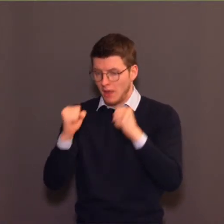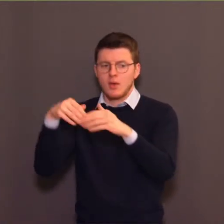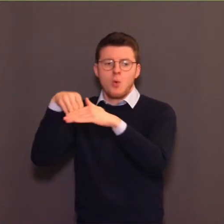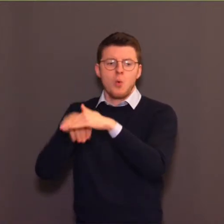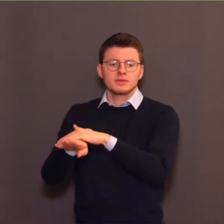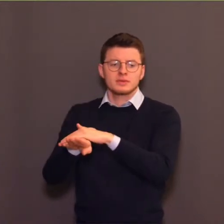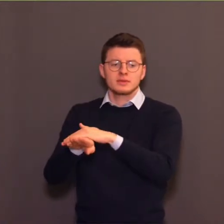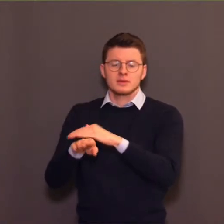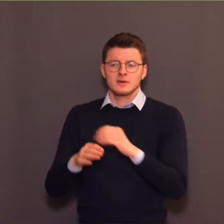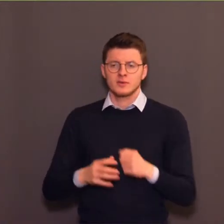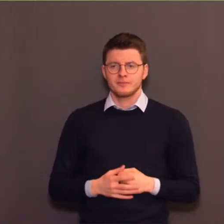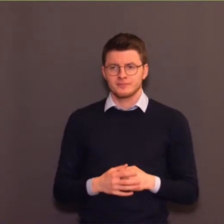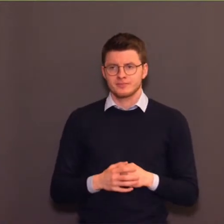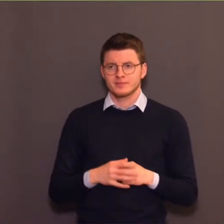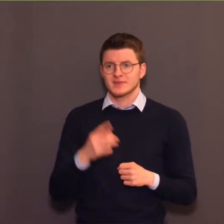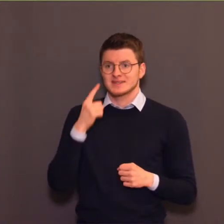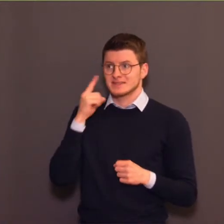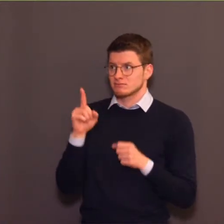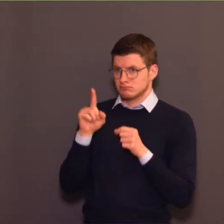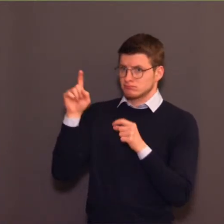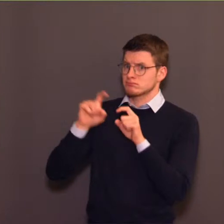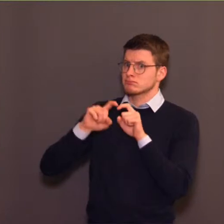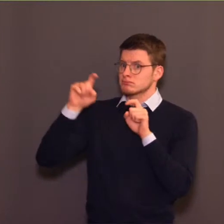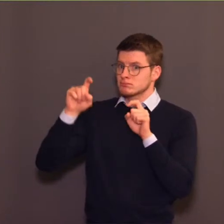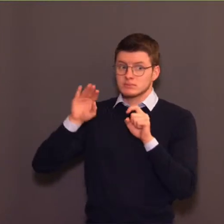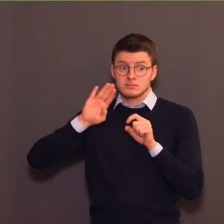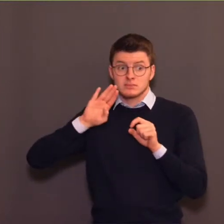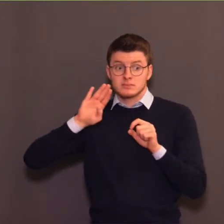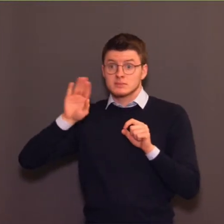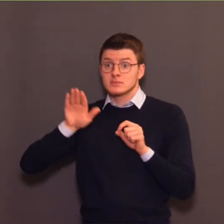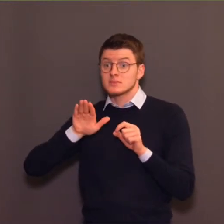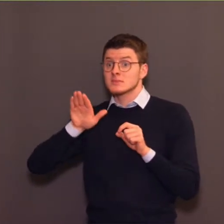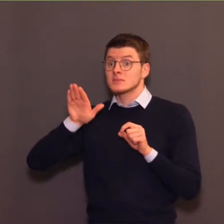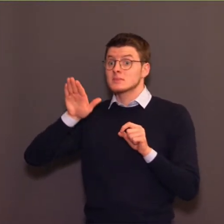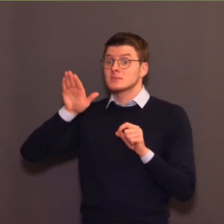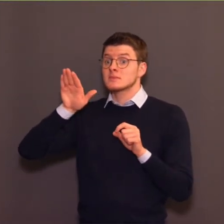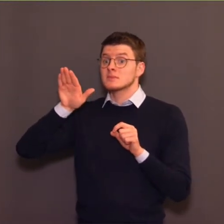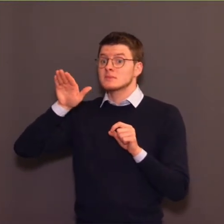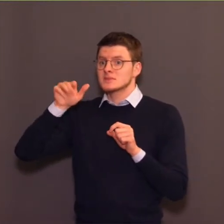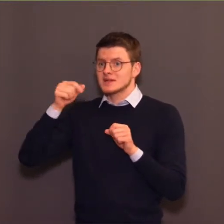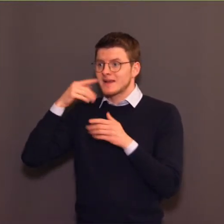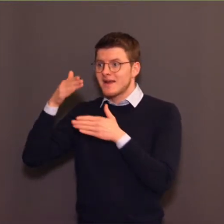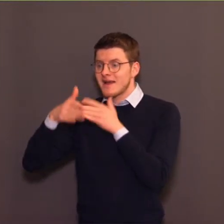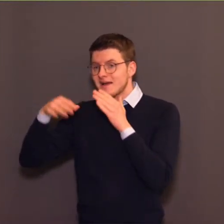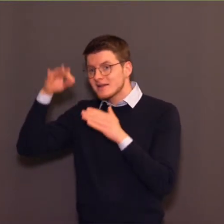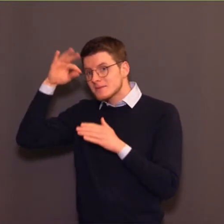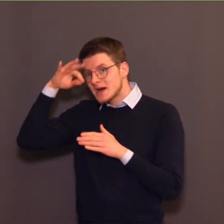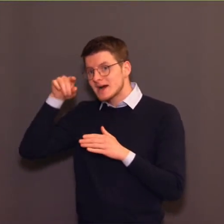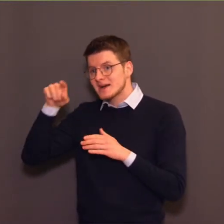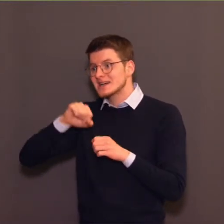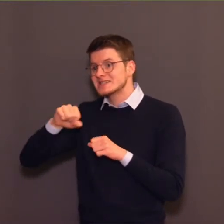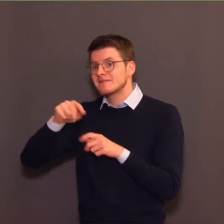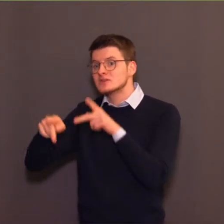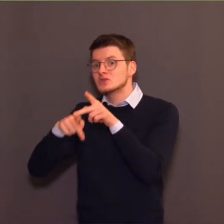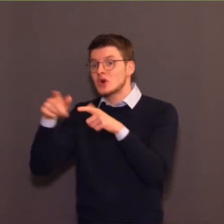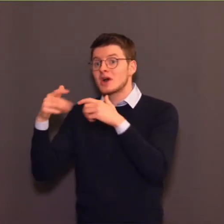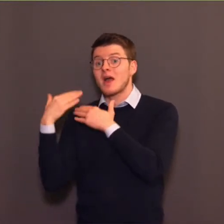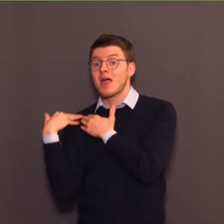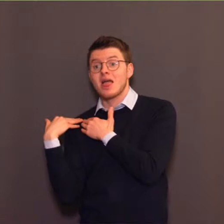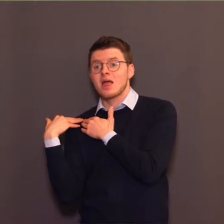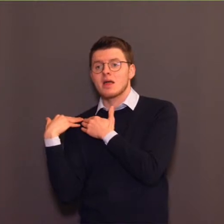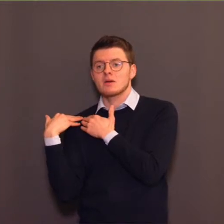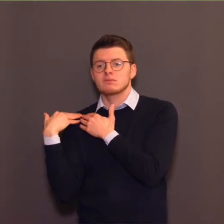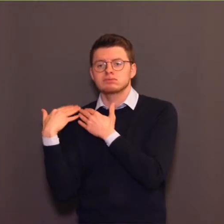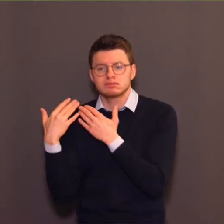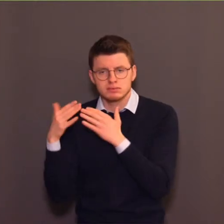Als u helemaal rechts kijkt naar het uiteinde van de curve, dan ziet u ook dat tegen eind mei de belasting op intensieve zorgen drastisch verminderd